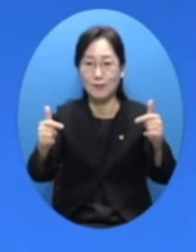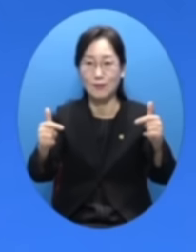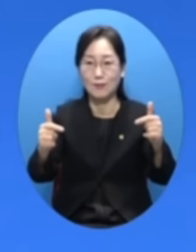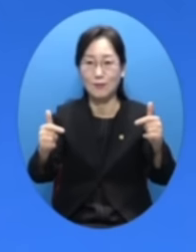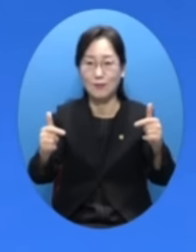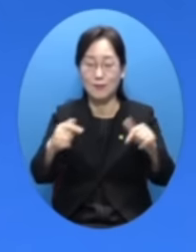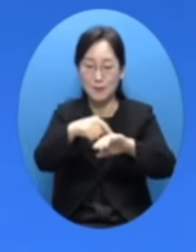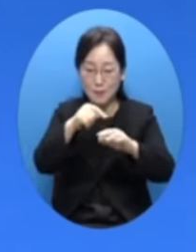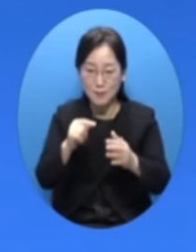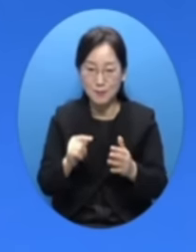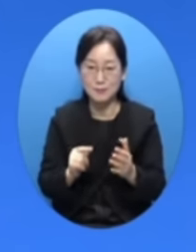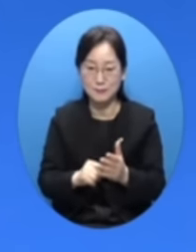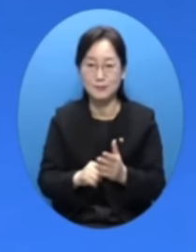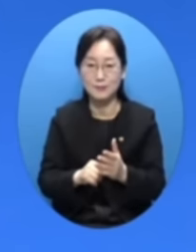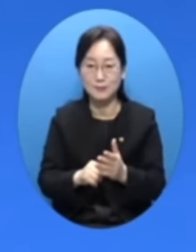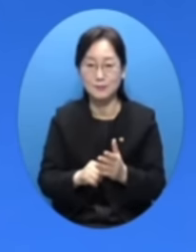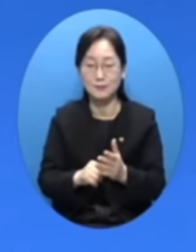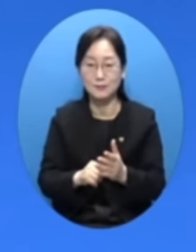마음에